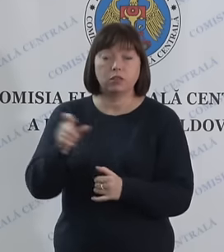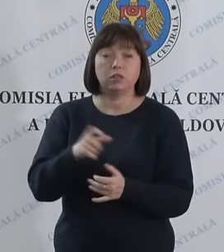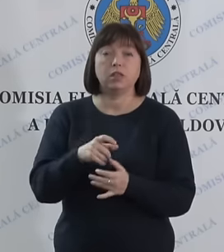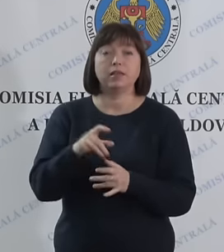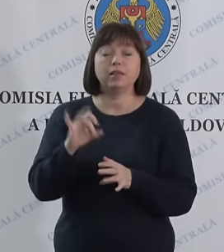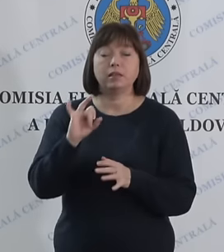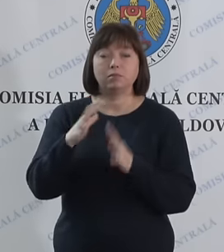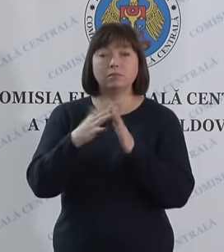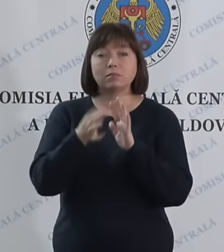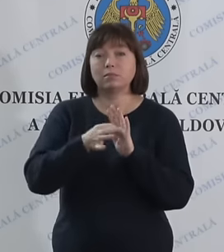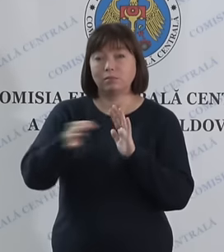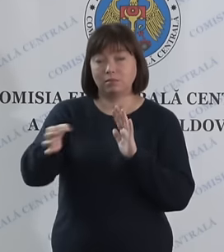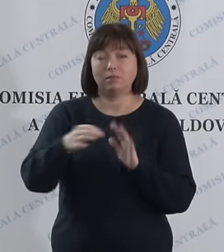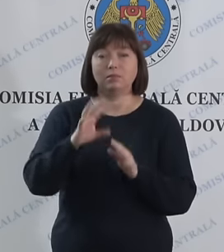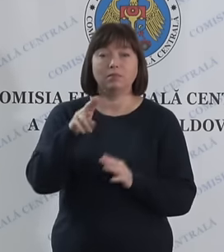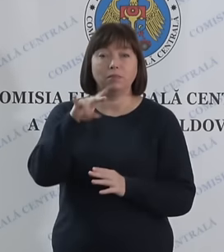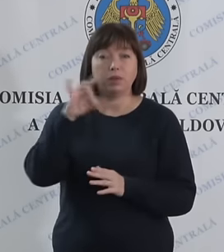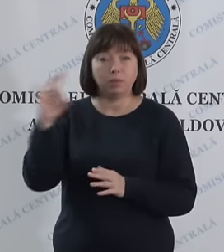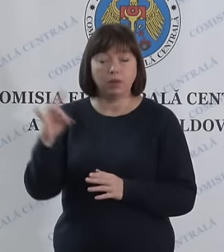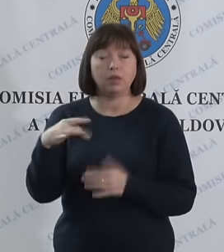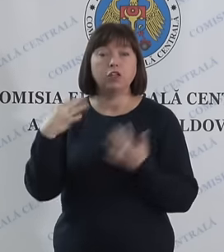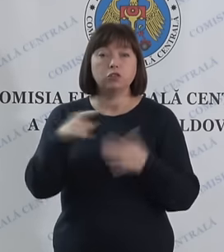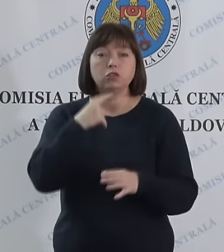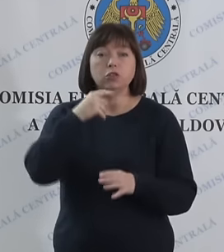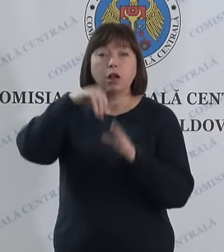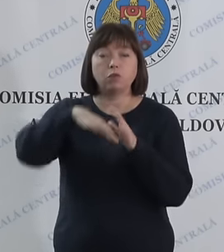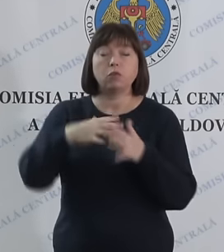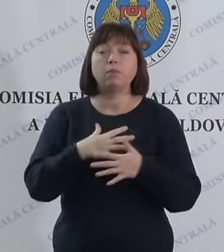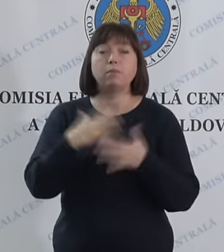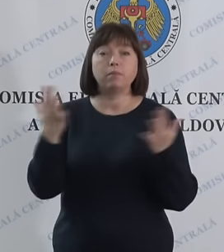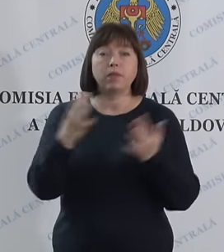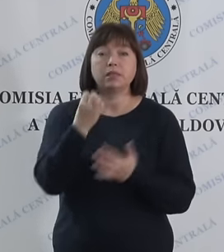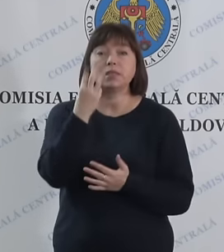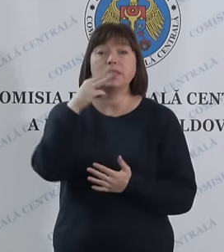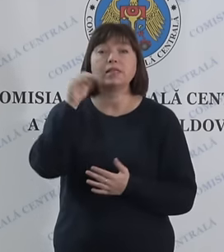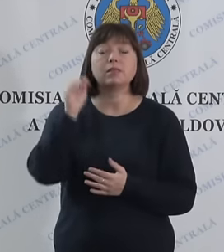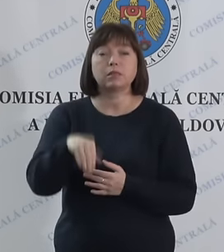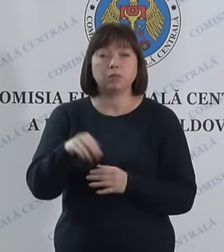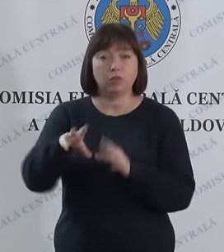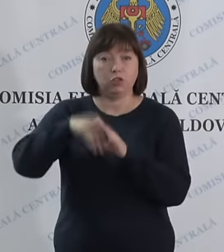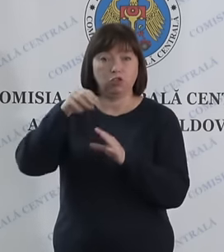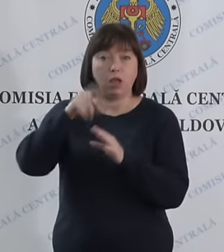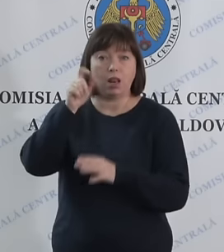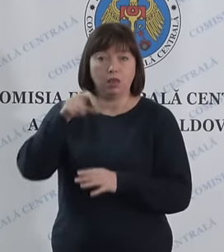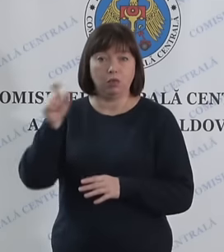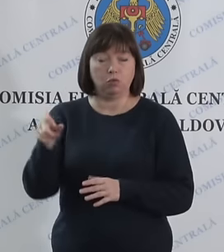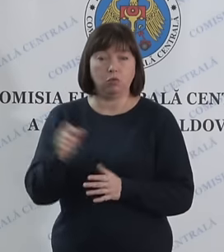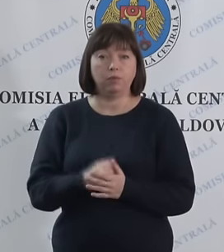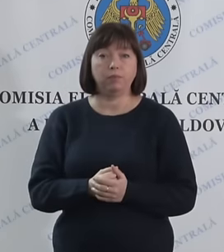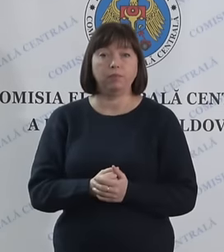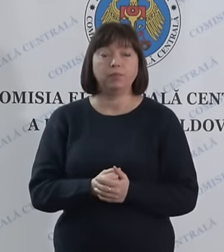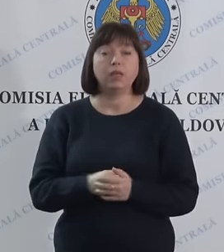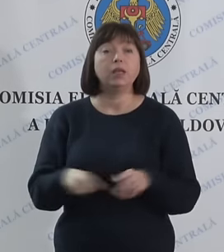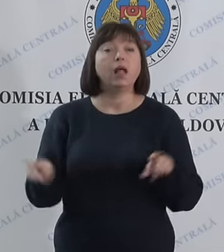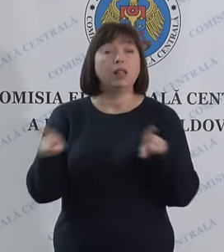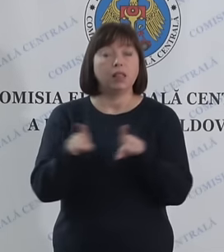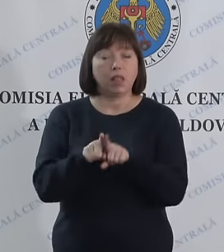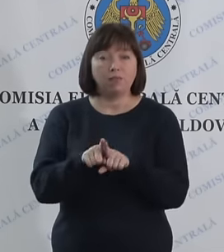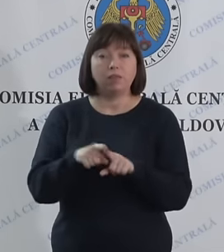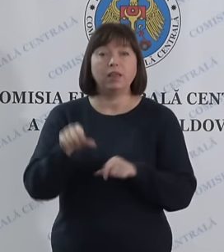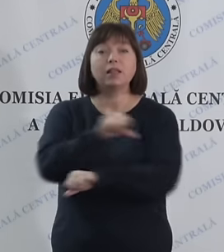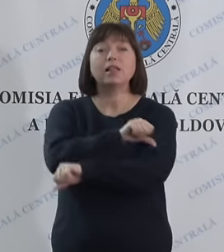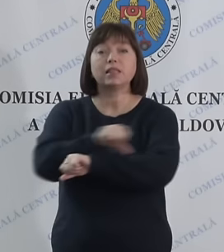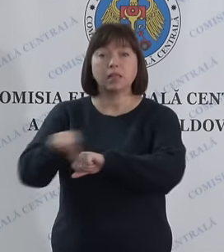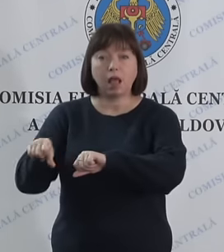din localitățile din stânga Nistrului au votat peste 13.000 de alegători. La fel, diaspora